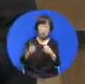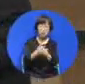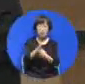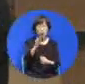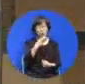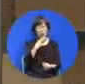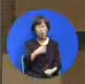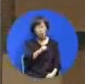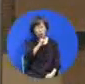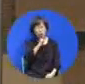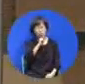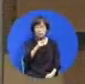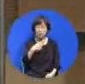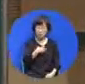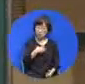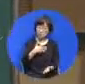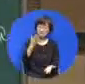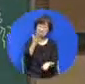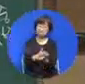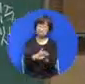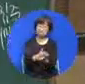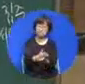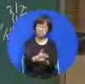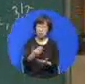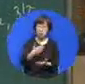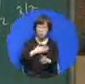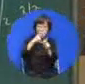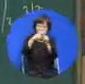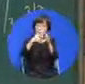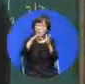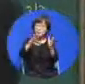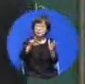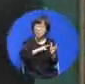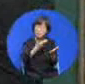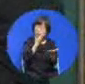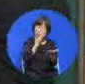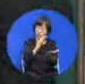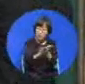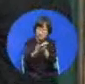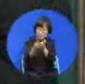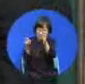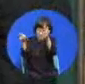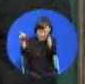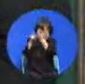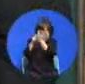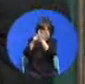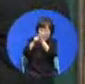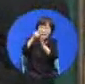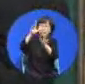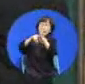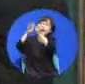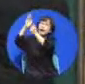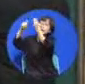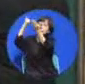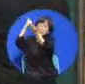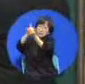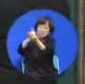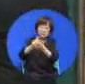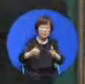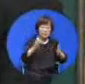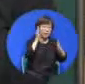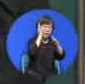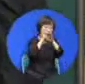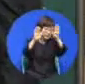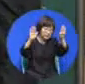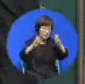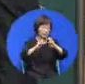no need for you to worry about that. 우리 교회와 여러분 교사들이 진짜를 붙잡을 때 하나님께서는 하늘과 땅과 바다와 육지와 모든